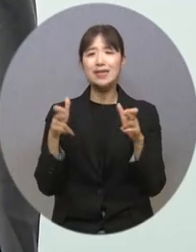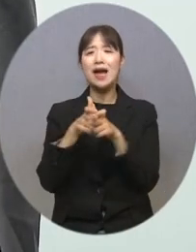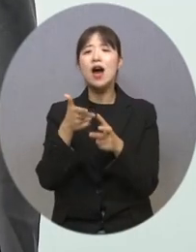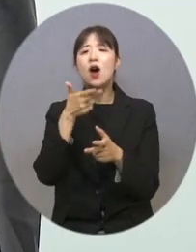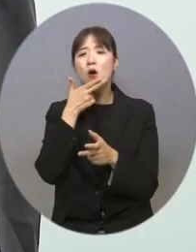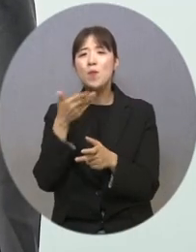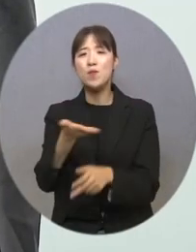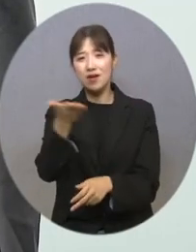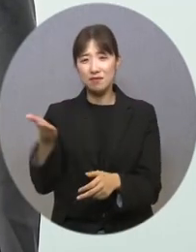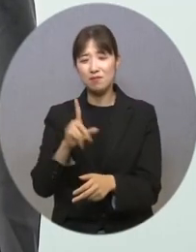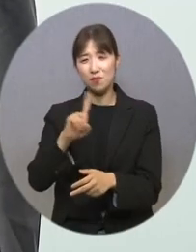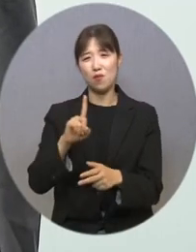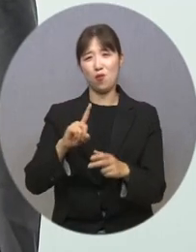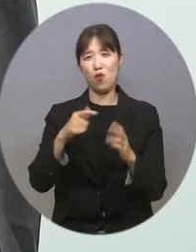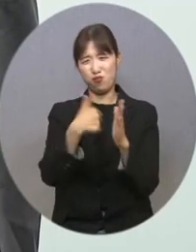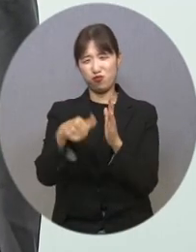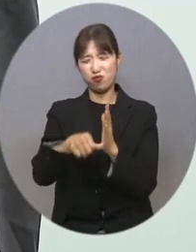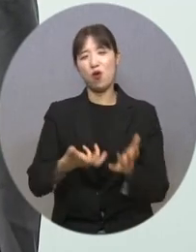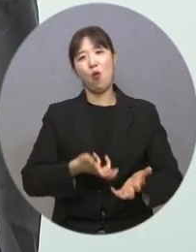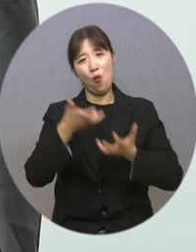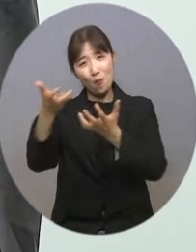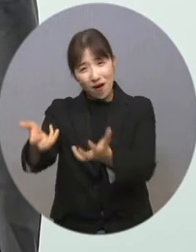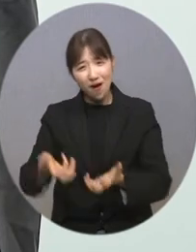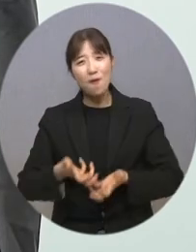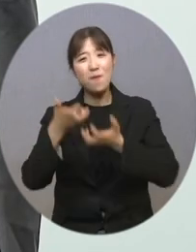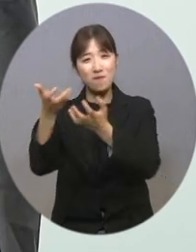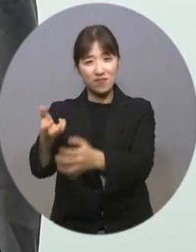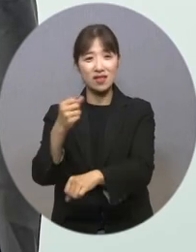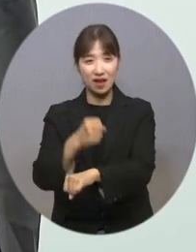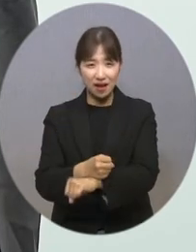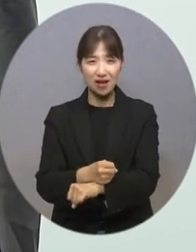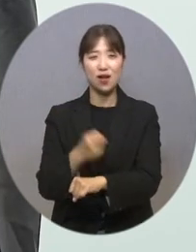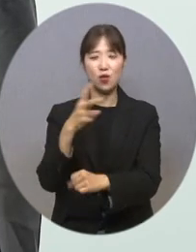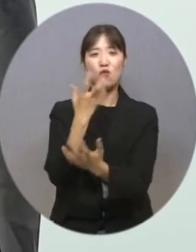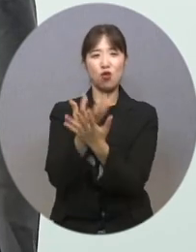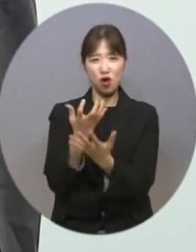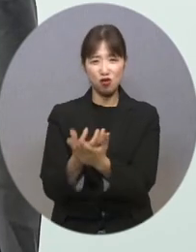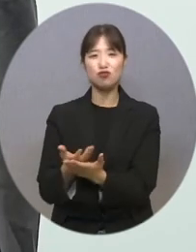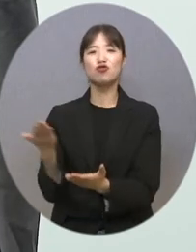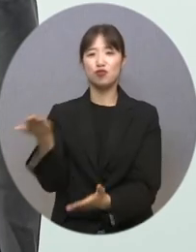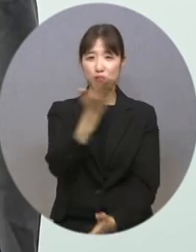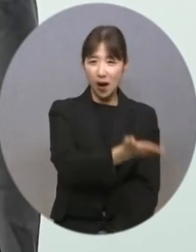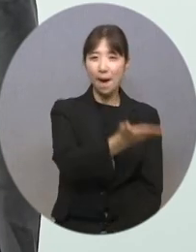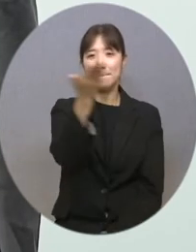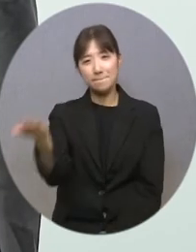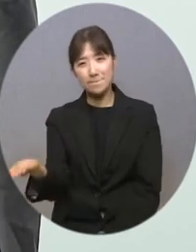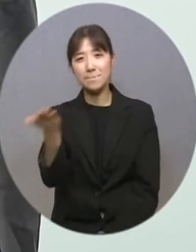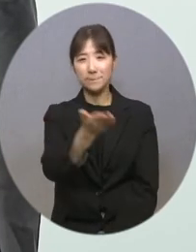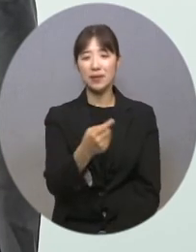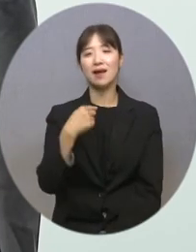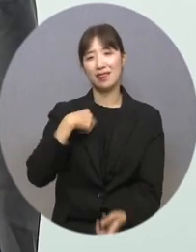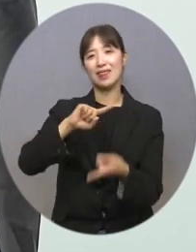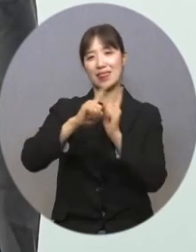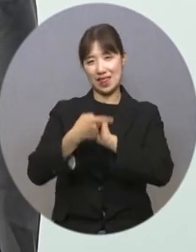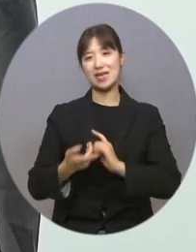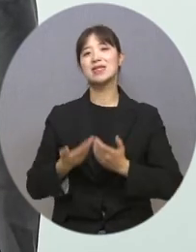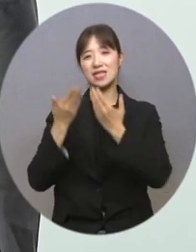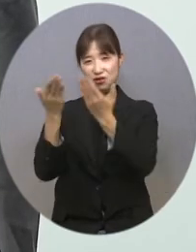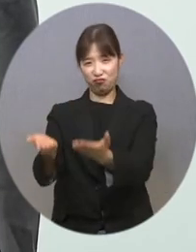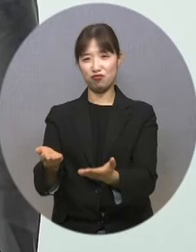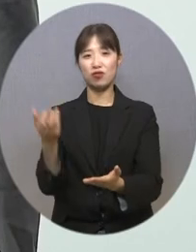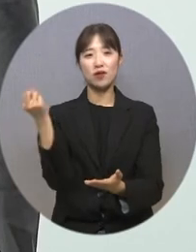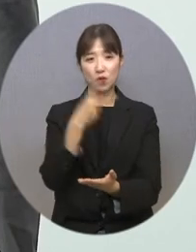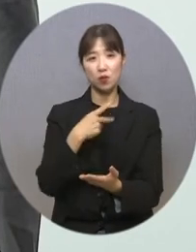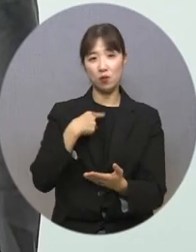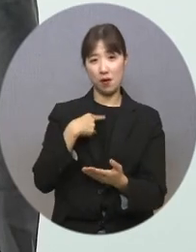짐을 옮기거나 아니면은 뭐 서류를 같다 주거나 이런 일을 맡아서 해 주고 저는 그 대신